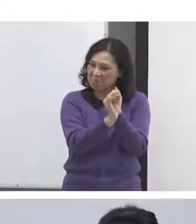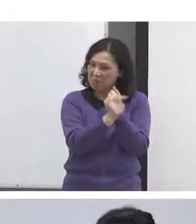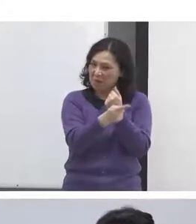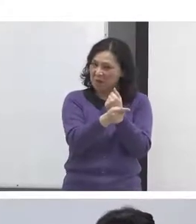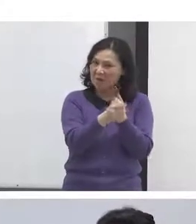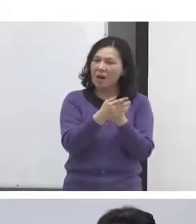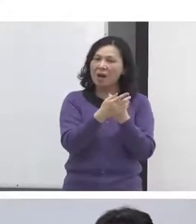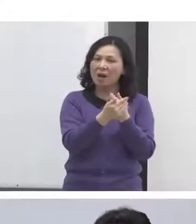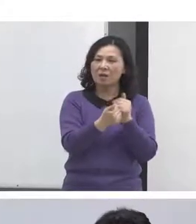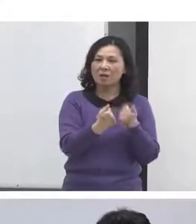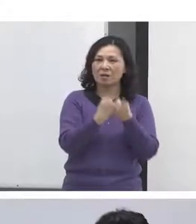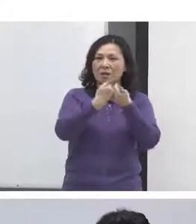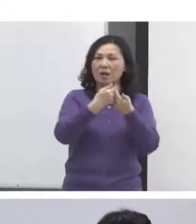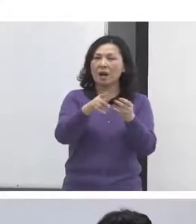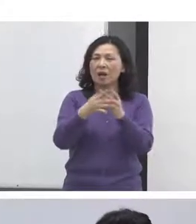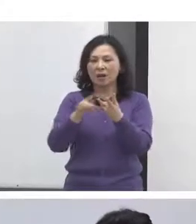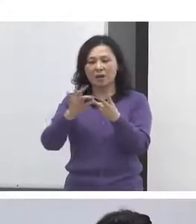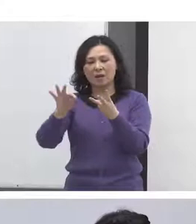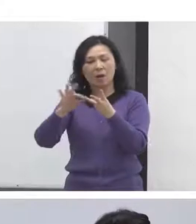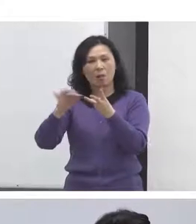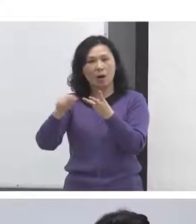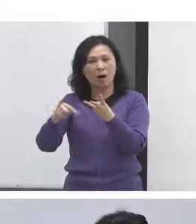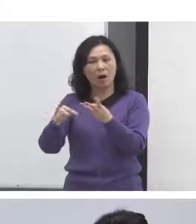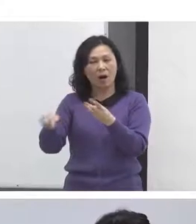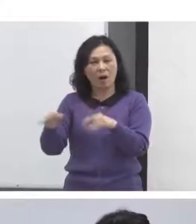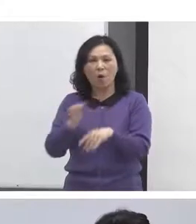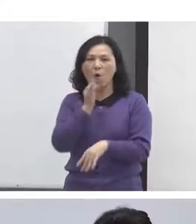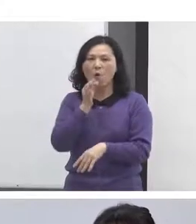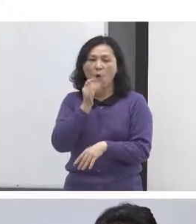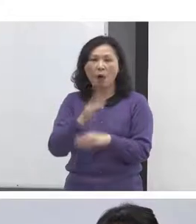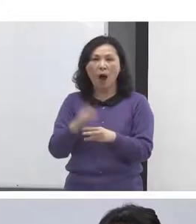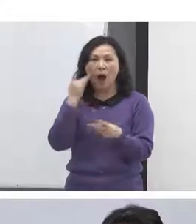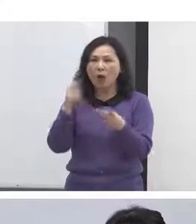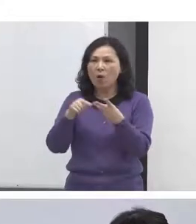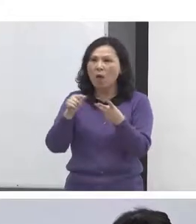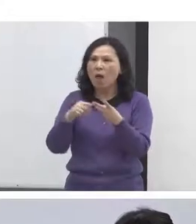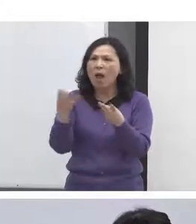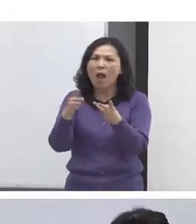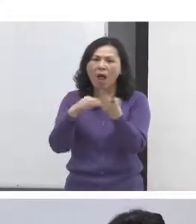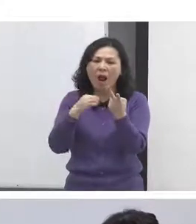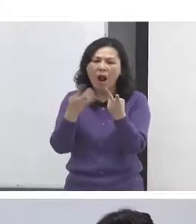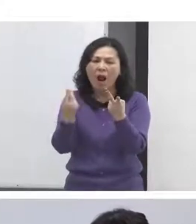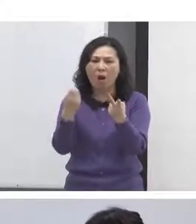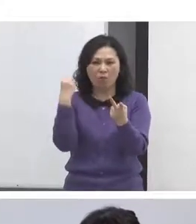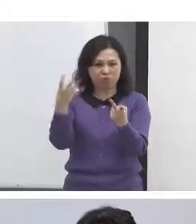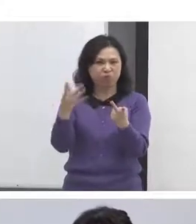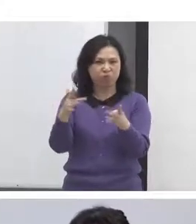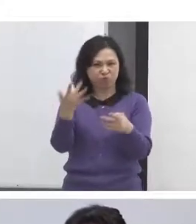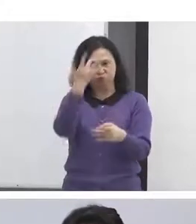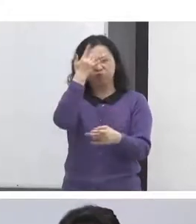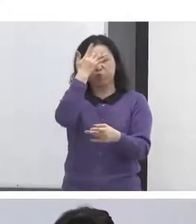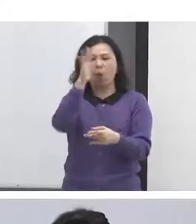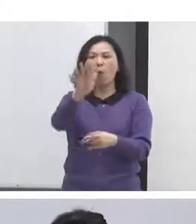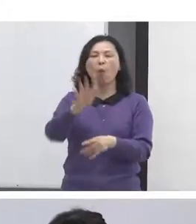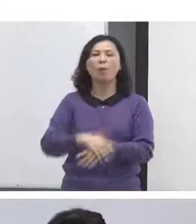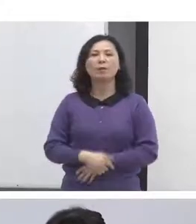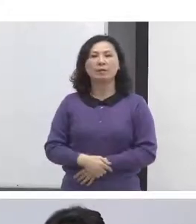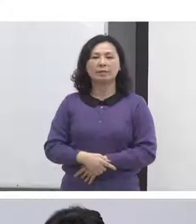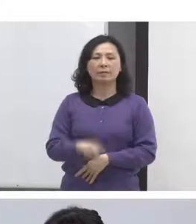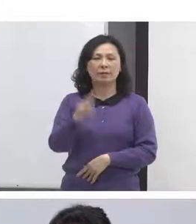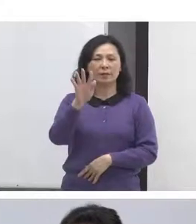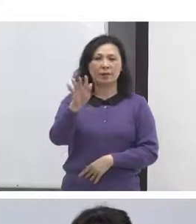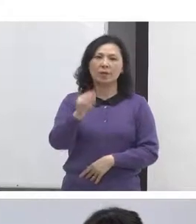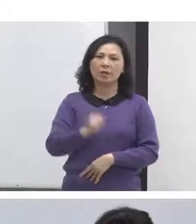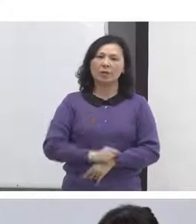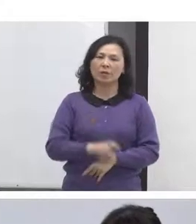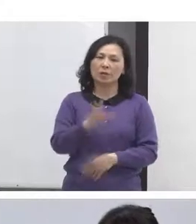块 copyright 已经不够了。那不够的话，就会产生新的问题。就你虽然我们现在进 GovCivil 提案有